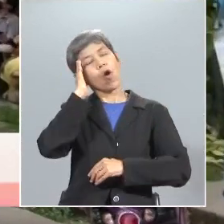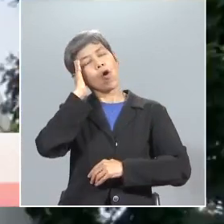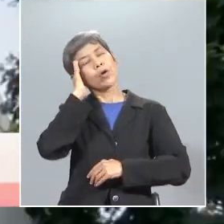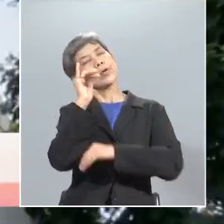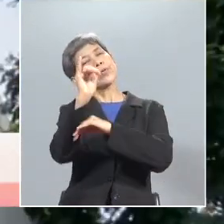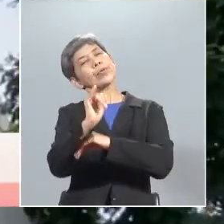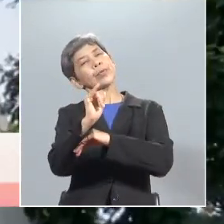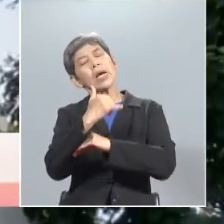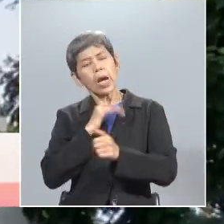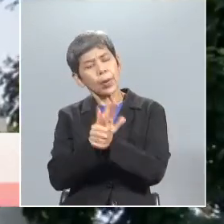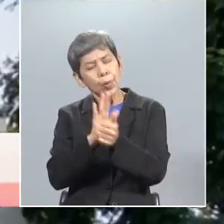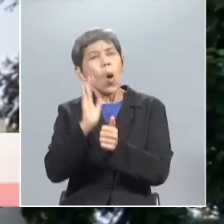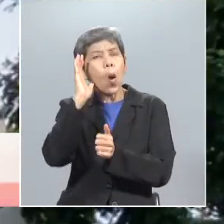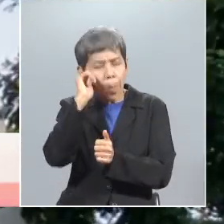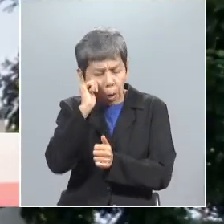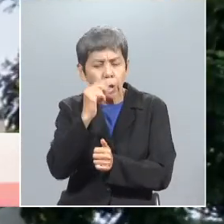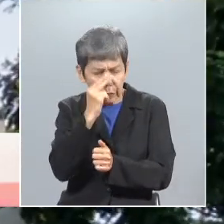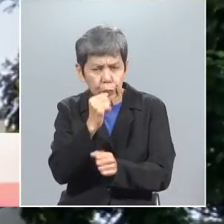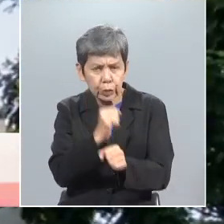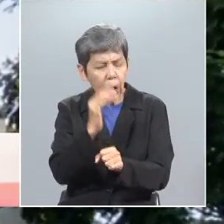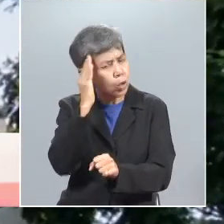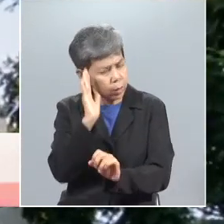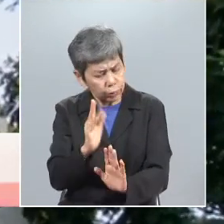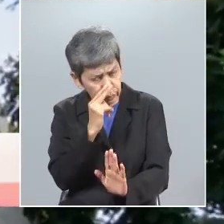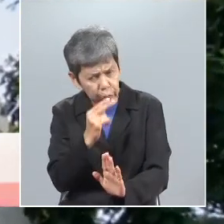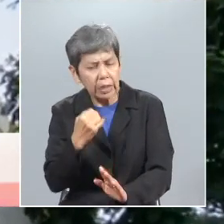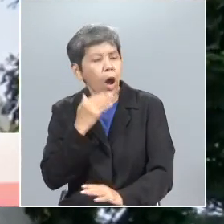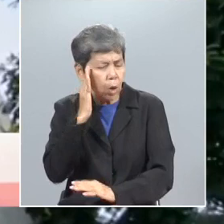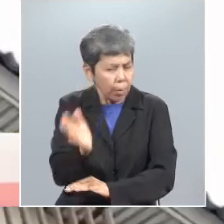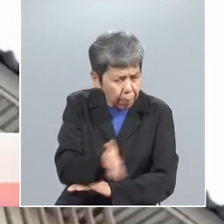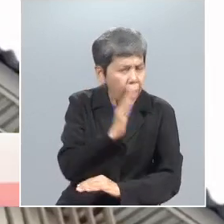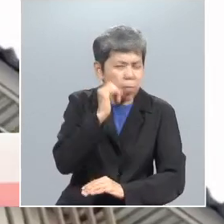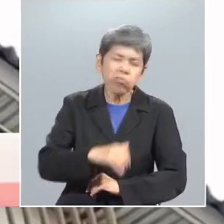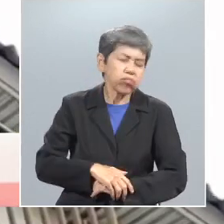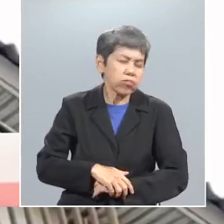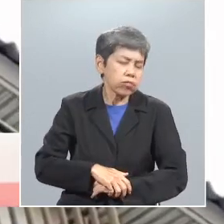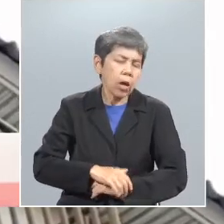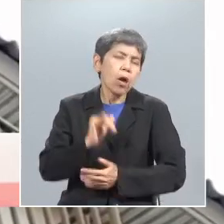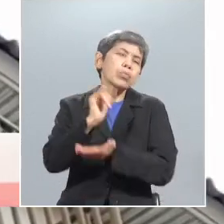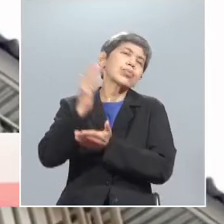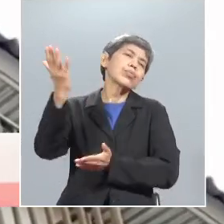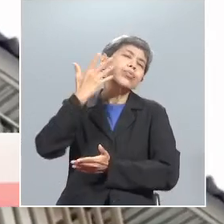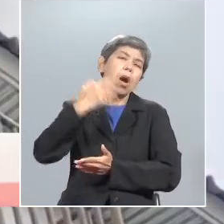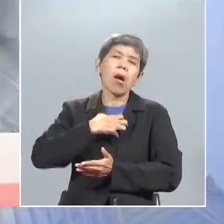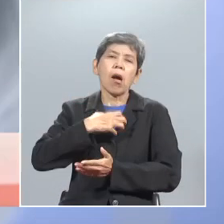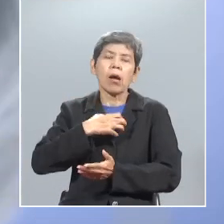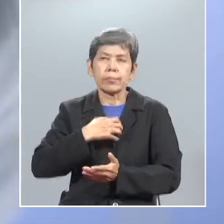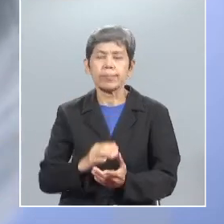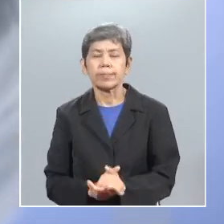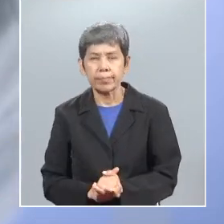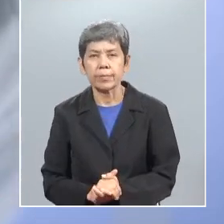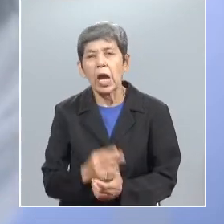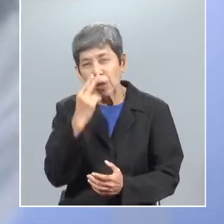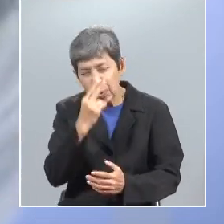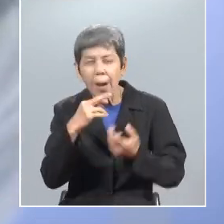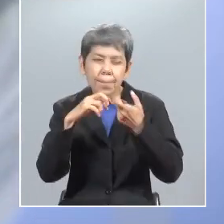าเขาก็ดูแลพ่อนะไม่ได้ปล่อยพ่อมานอนที่ระเบียงอยากให้นอนในห้องแต่ว่าพ่อไม่ยอม เนี่ยนะครับก็เป็น